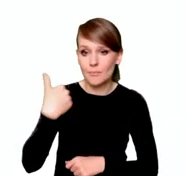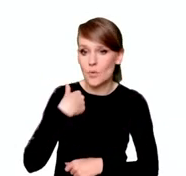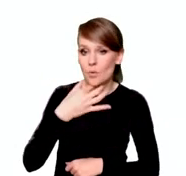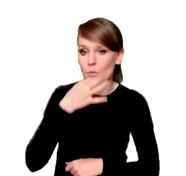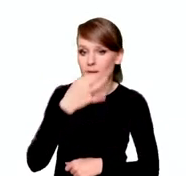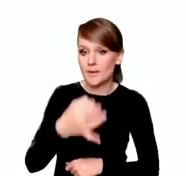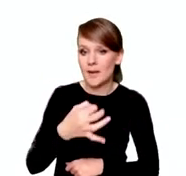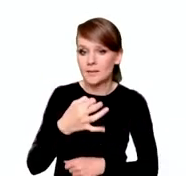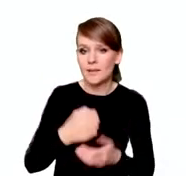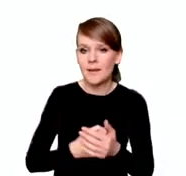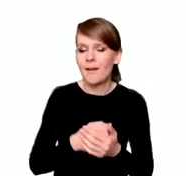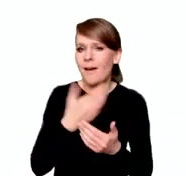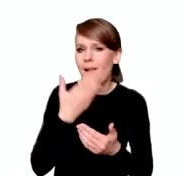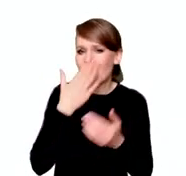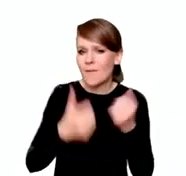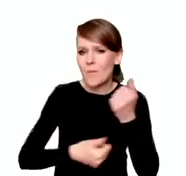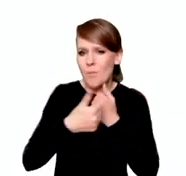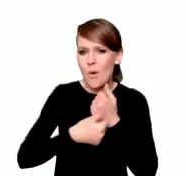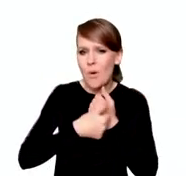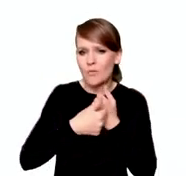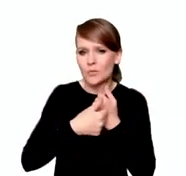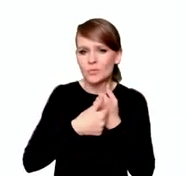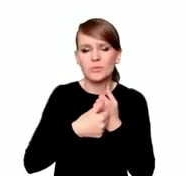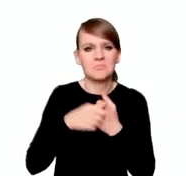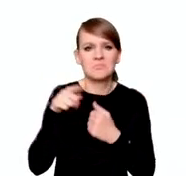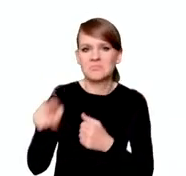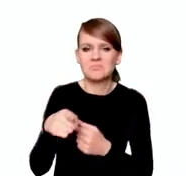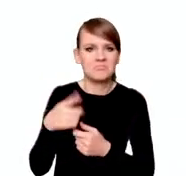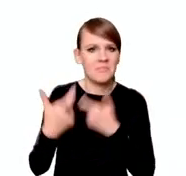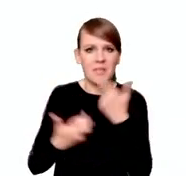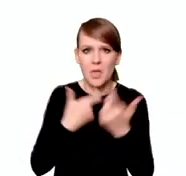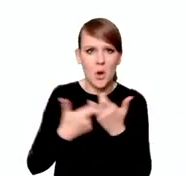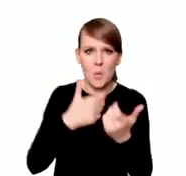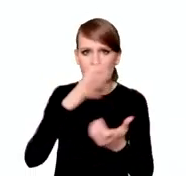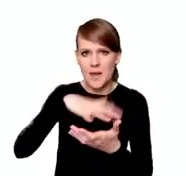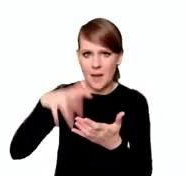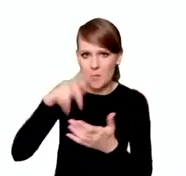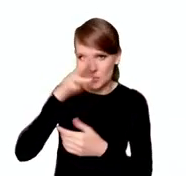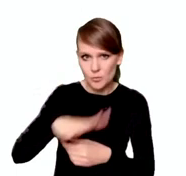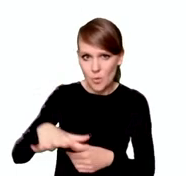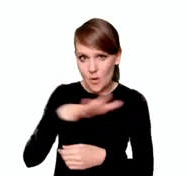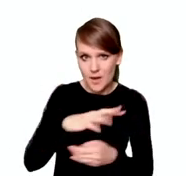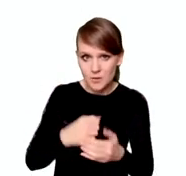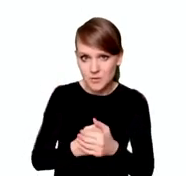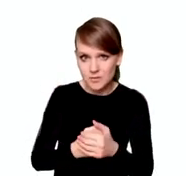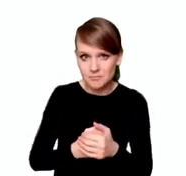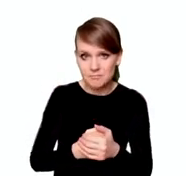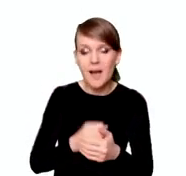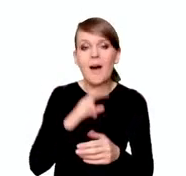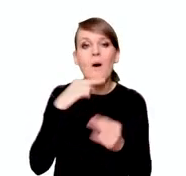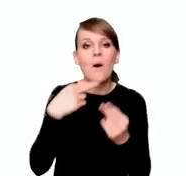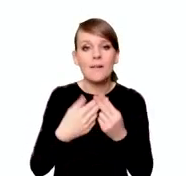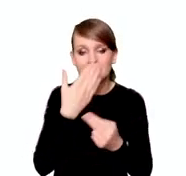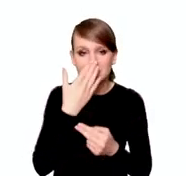są powody nieopracowywania raportów społecznych i tutaj wśród odpowiedzi znalazł się brak obowiązku